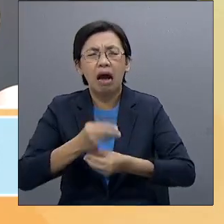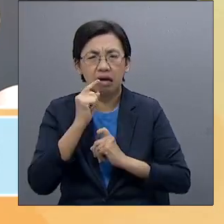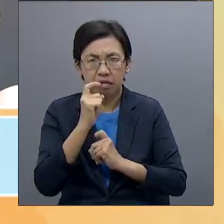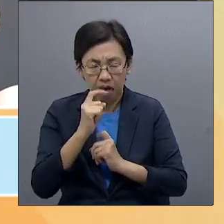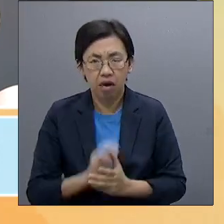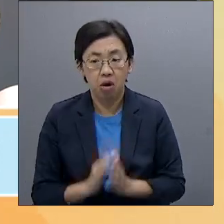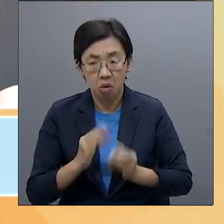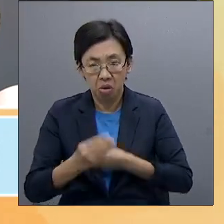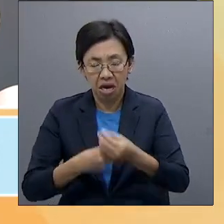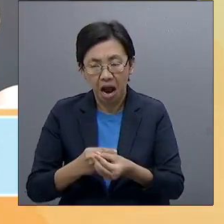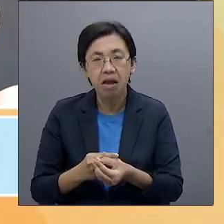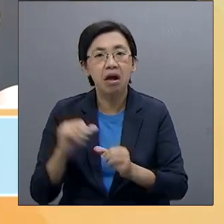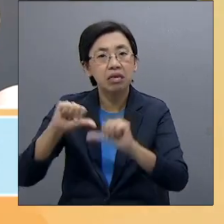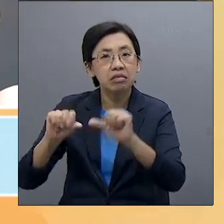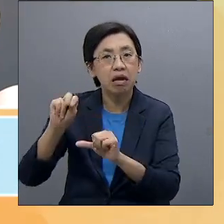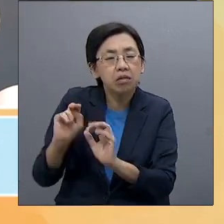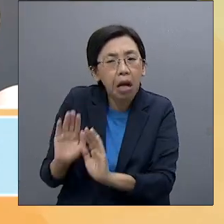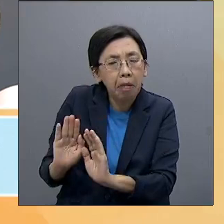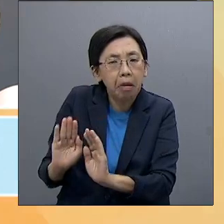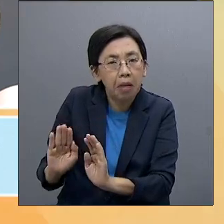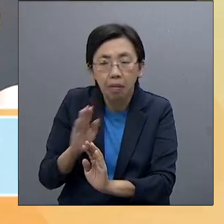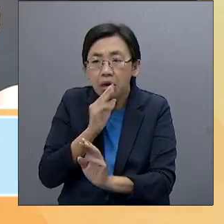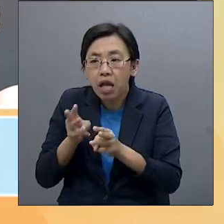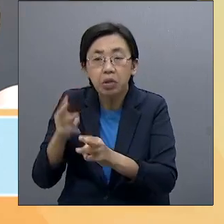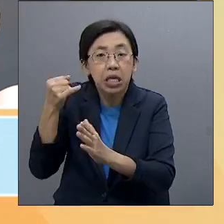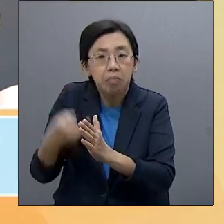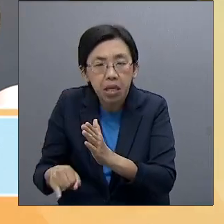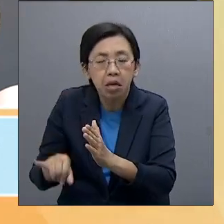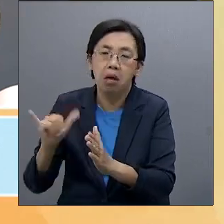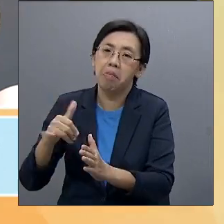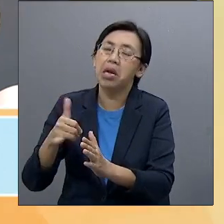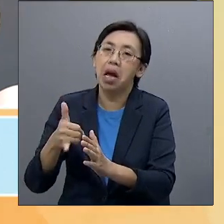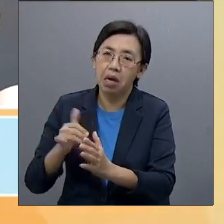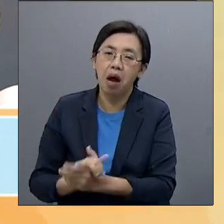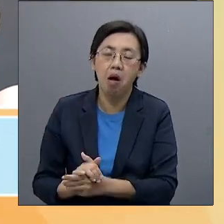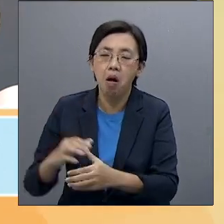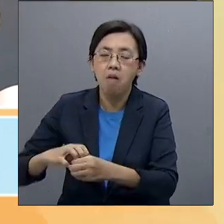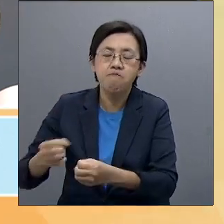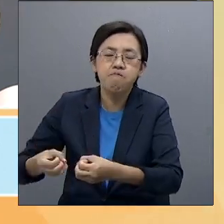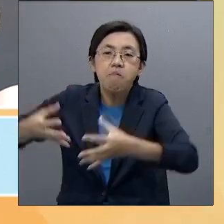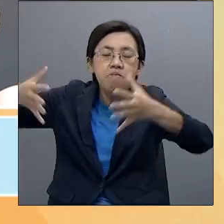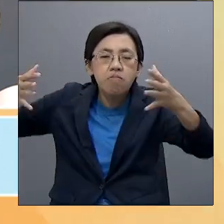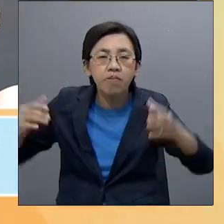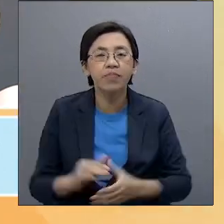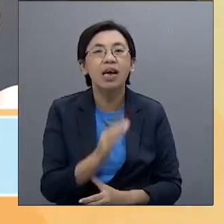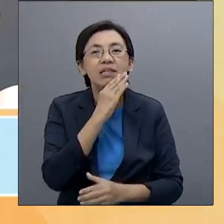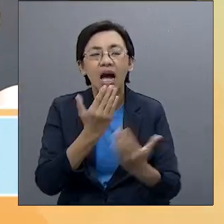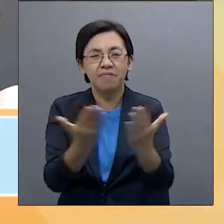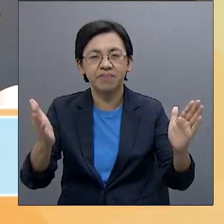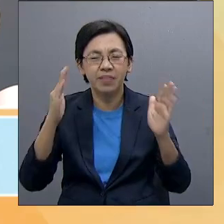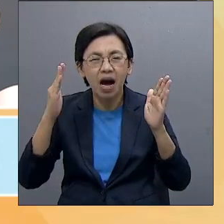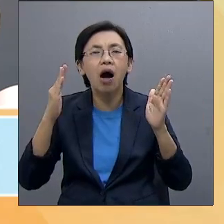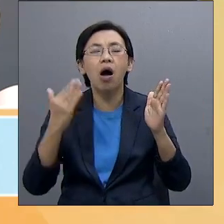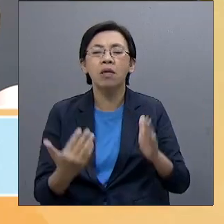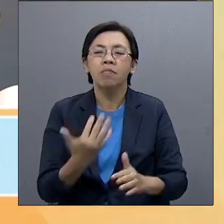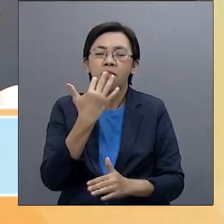นะการเก็บไอไนโตรเจนเหลวเนี่ยถ้าเก็บไม่ถูกวิธีนะครับอาจจะเกิดความดันอาจจะระเบิดได้แล้วถ้าเก็บในพื้นที่ปิดเนี่ยคนข